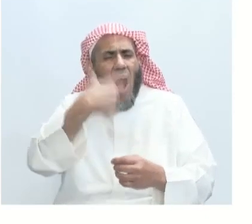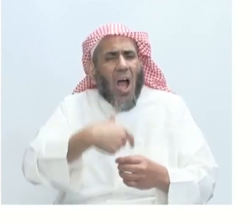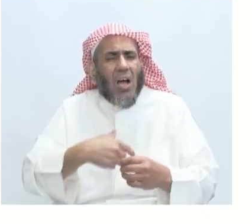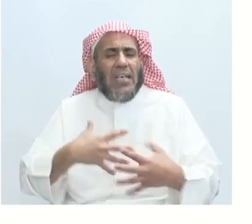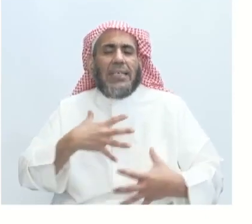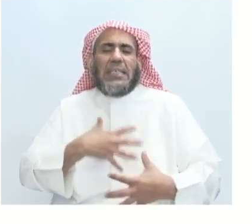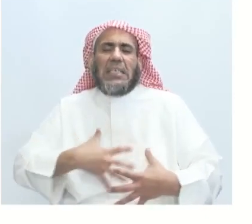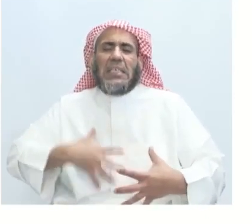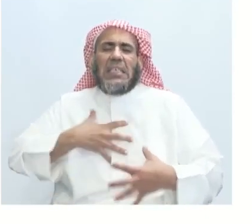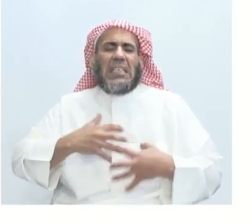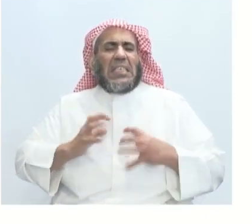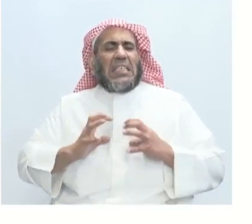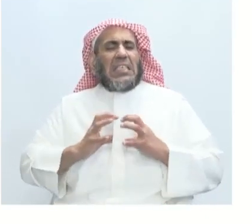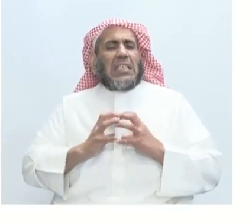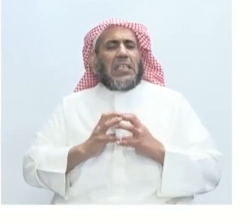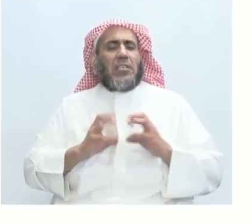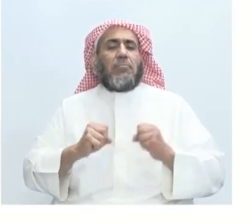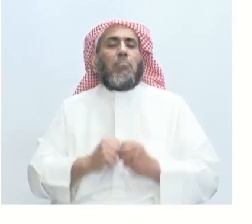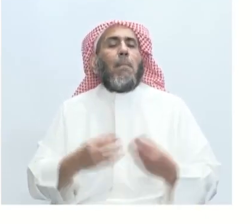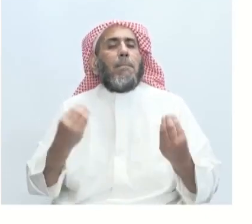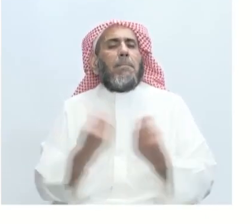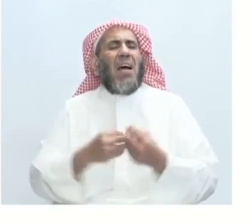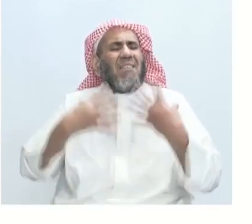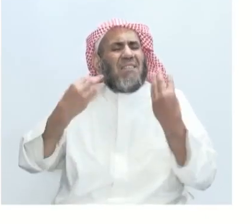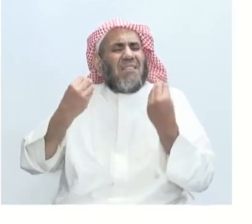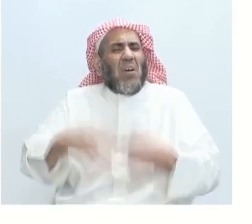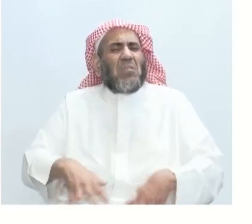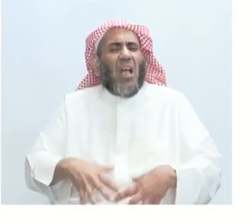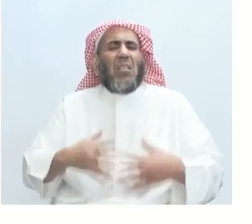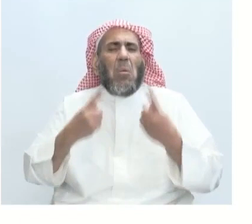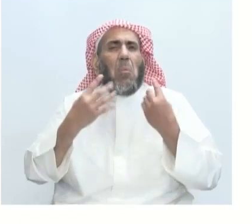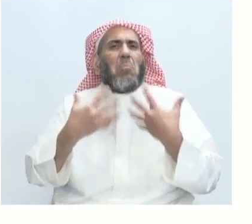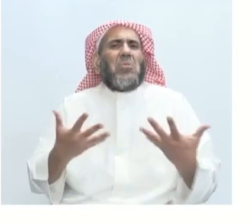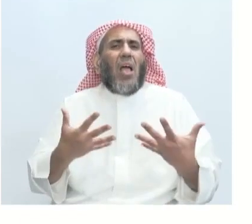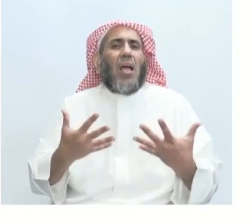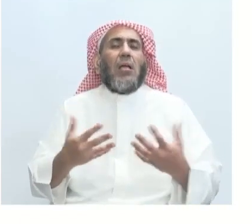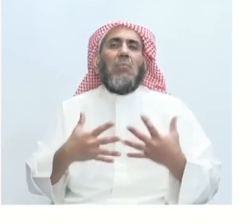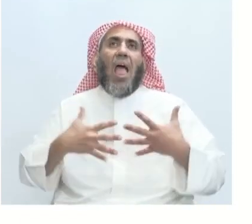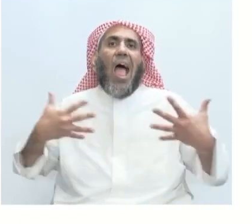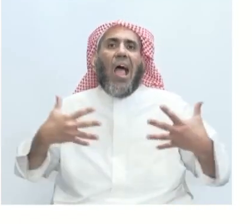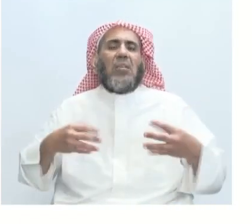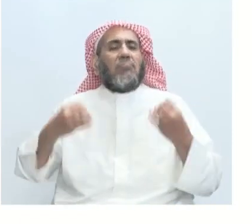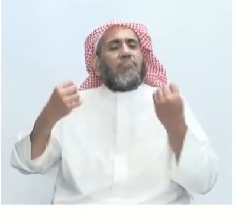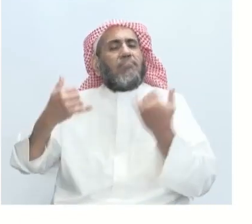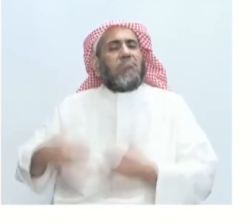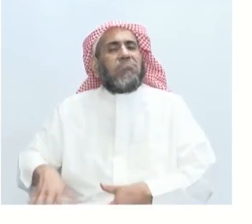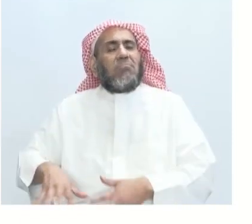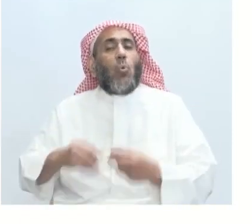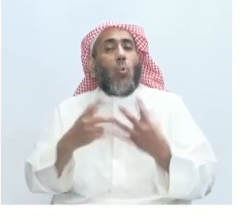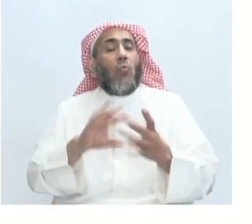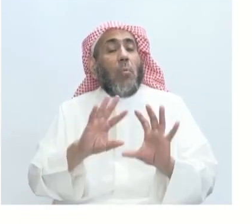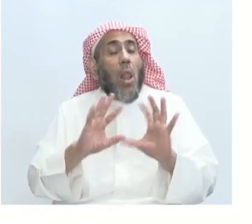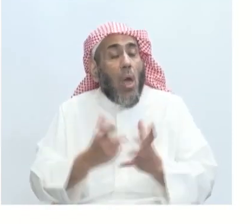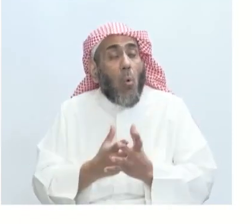احساس بضيق الصدر مع فقدان للمتعه فقدان للابتهاج نلاحظ ابنائي وبناتي الطلاب